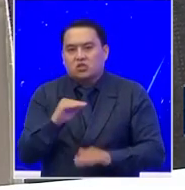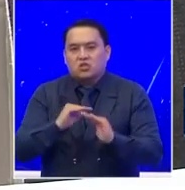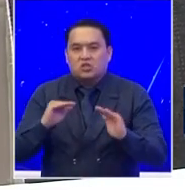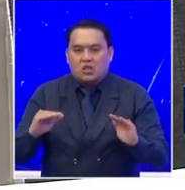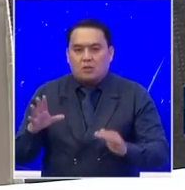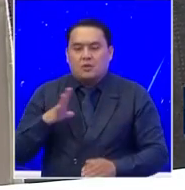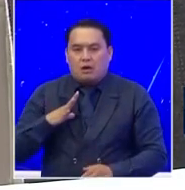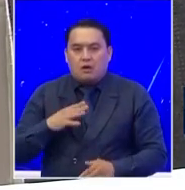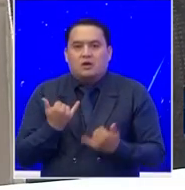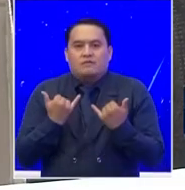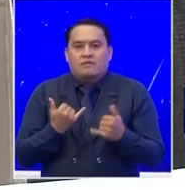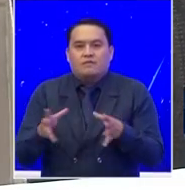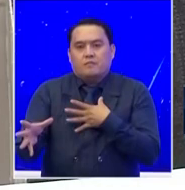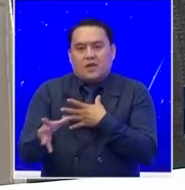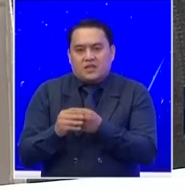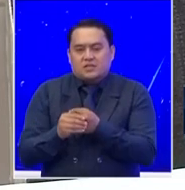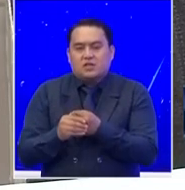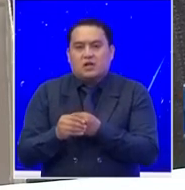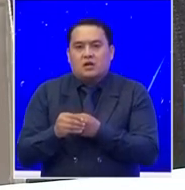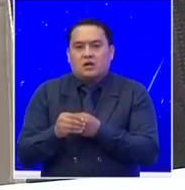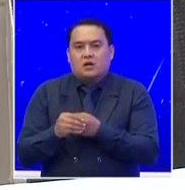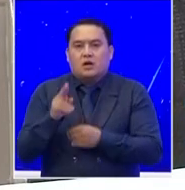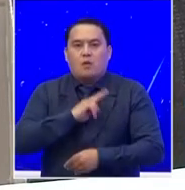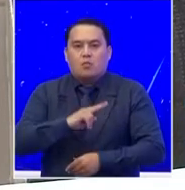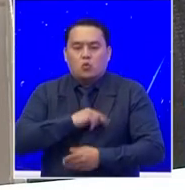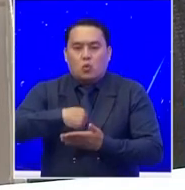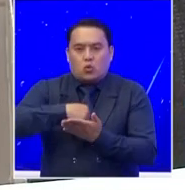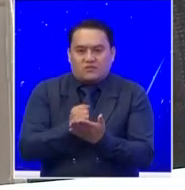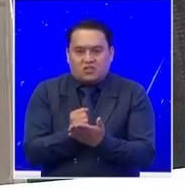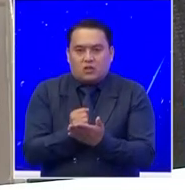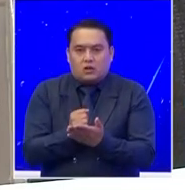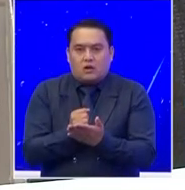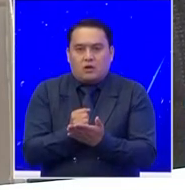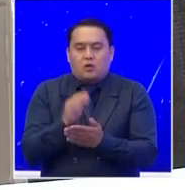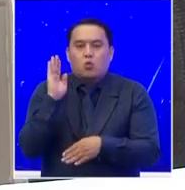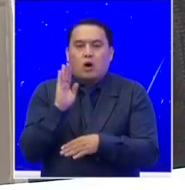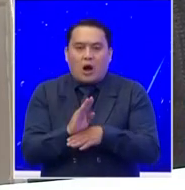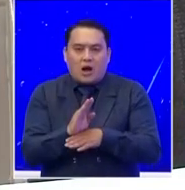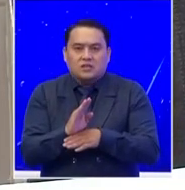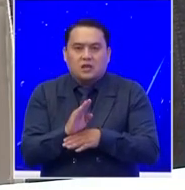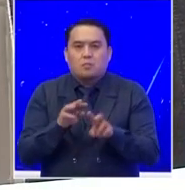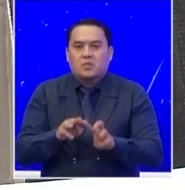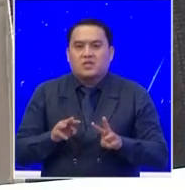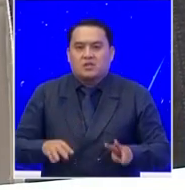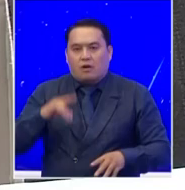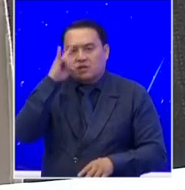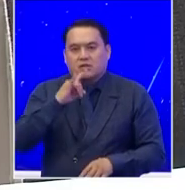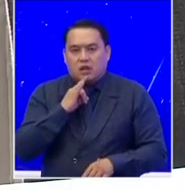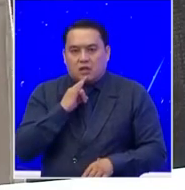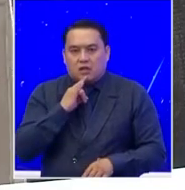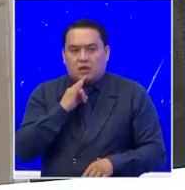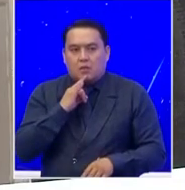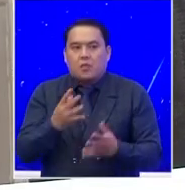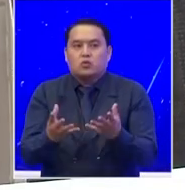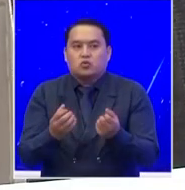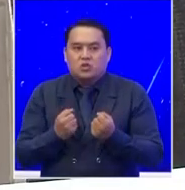21495 детей, то если согласно алгоритму будем работать, утвержденным постановлением Министерства Республики Казахстан, то